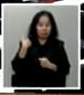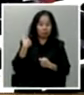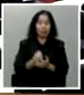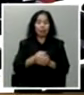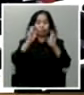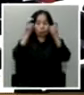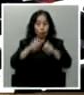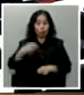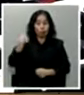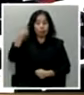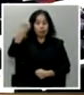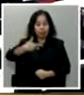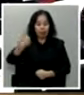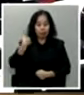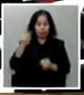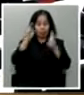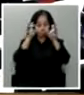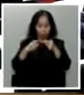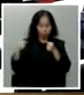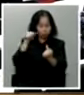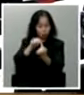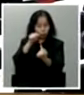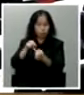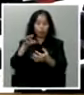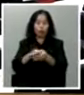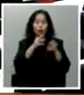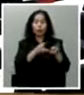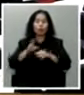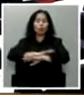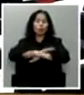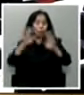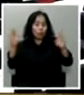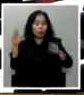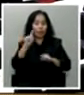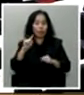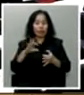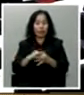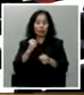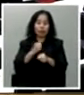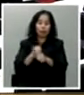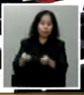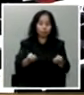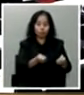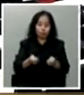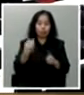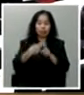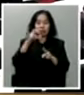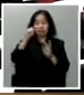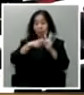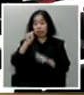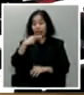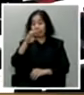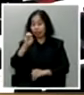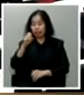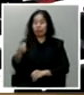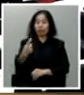น3เรื่องนะครับนั่นก็คือกระทู้ถามแยกเฉพาะเรื่องของแนวทางการยกเลิกเพิกถอนแหล่งแร่ซึ่งท่านสาธิตวงศ์หนองเตยเป็นผู้